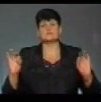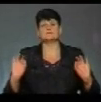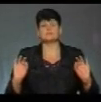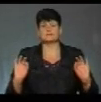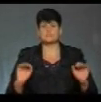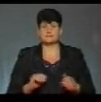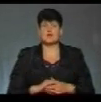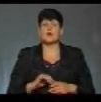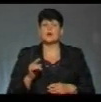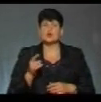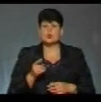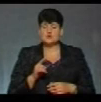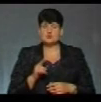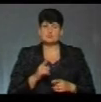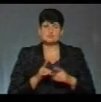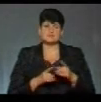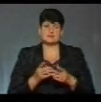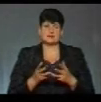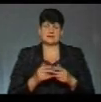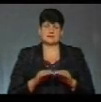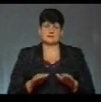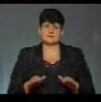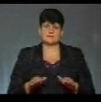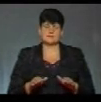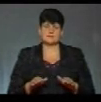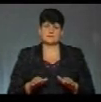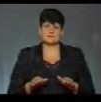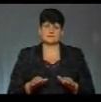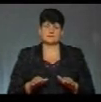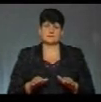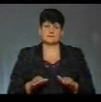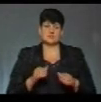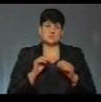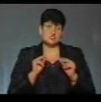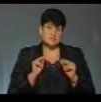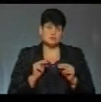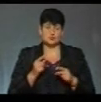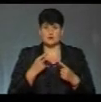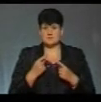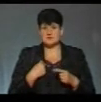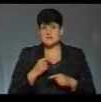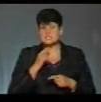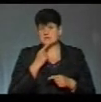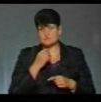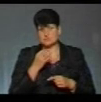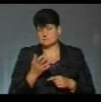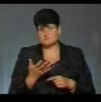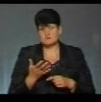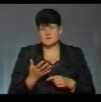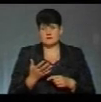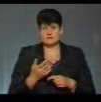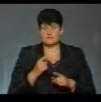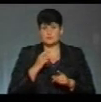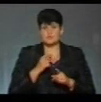які зникли, порівняно з 2018 роком? Чесно кажучи, мені складно. Хоча, ну, відповісти